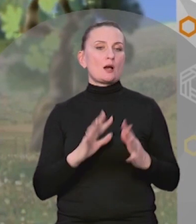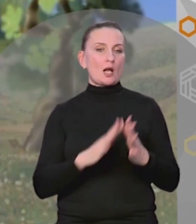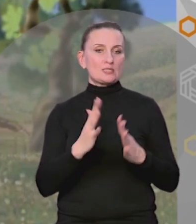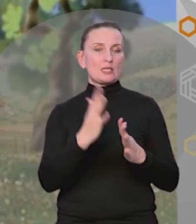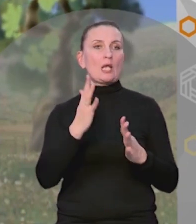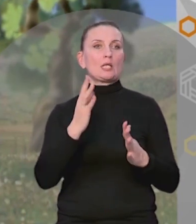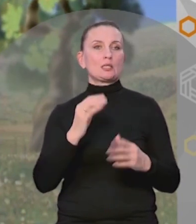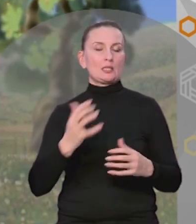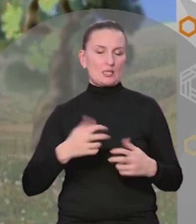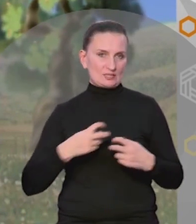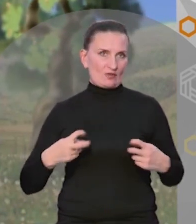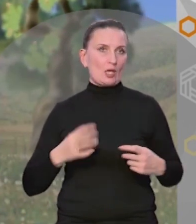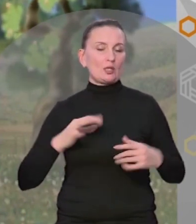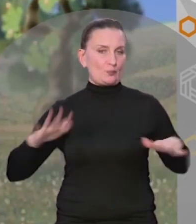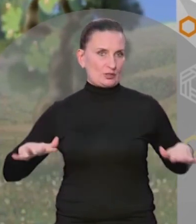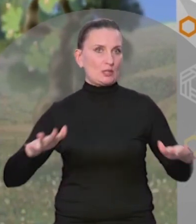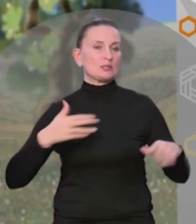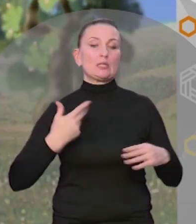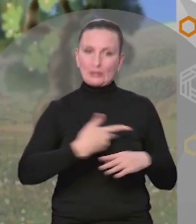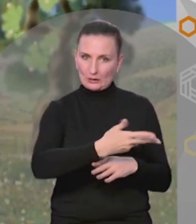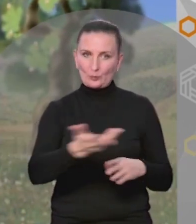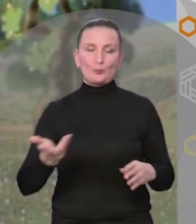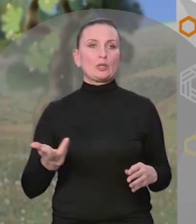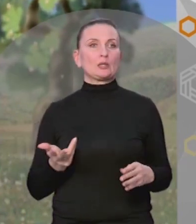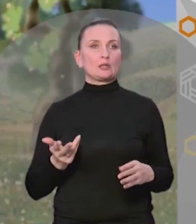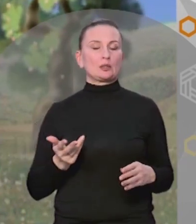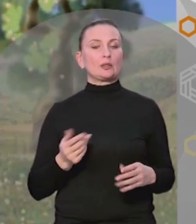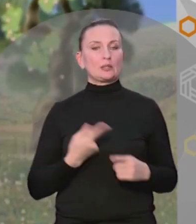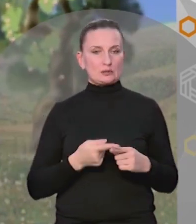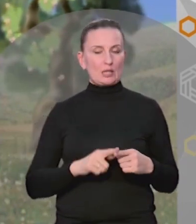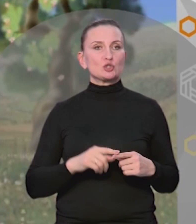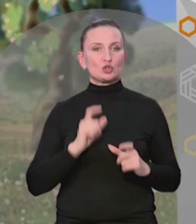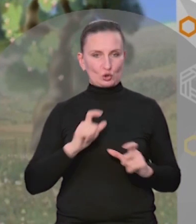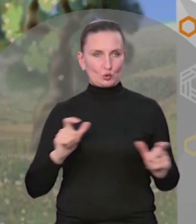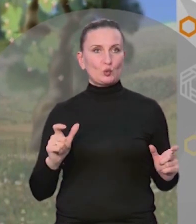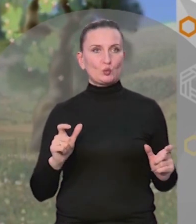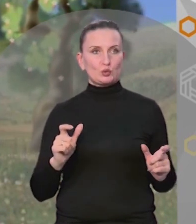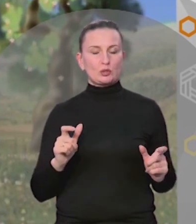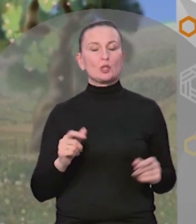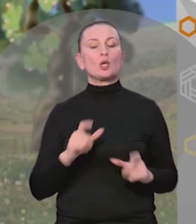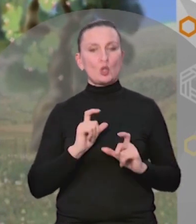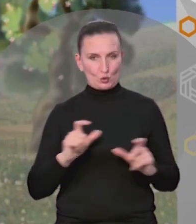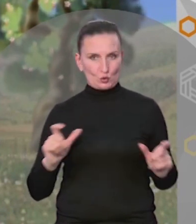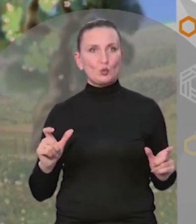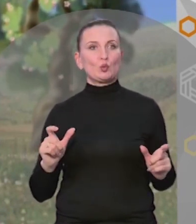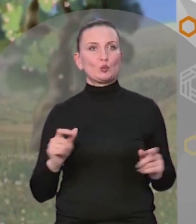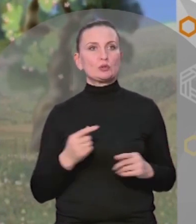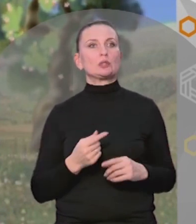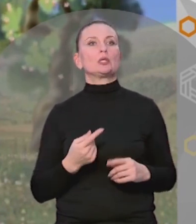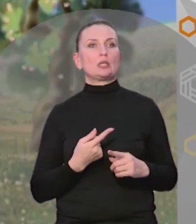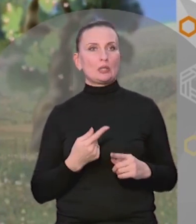растения, звери и птицы, и мы. Значит, люди. Да, люди.